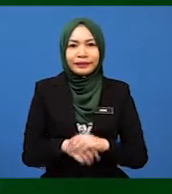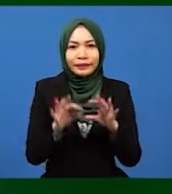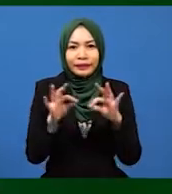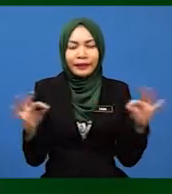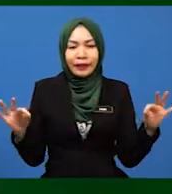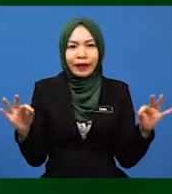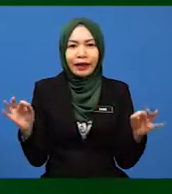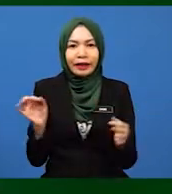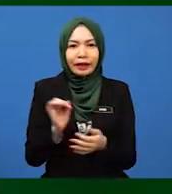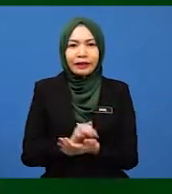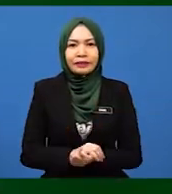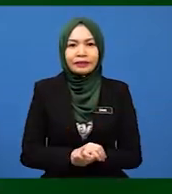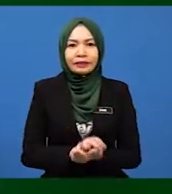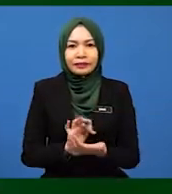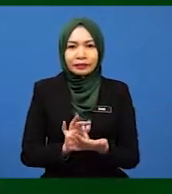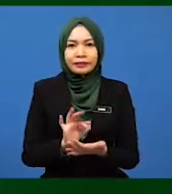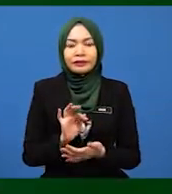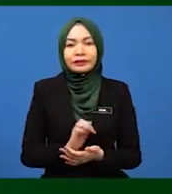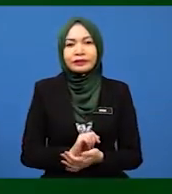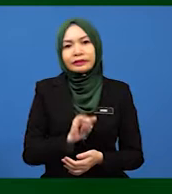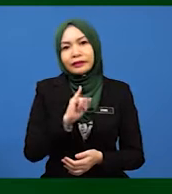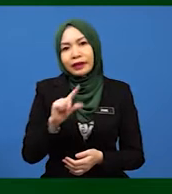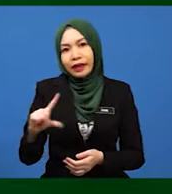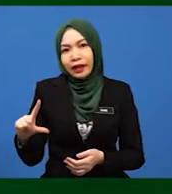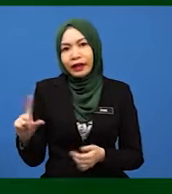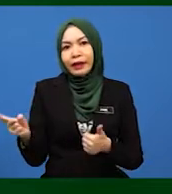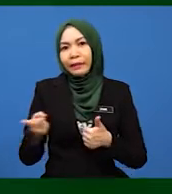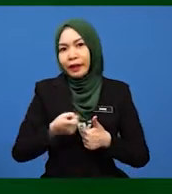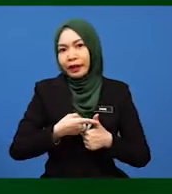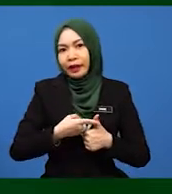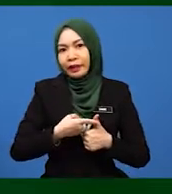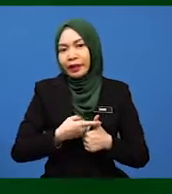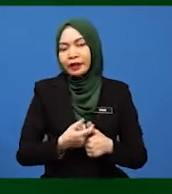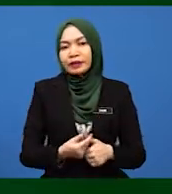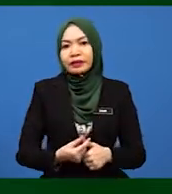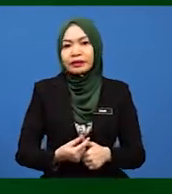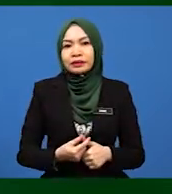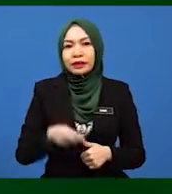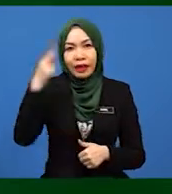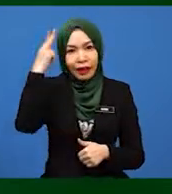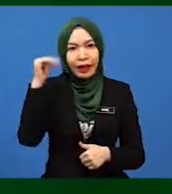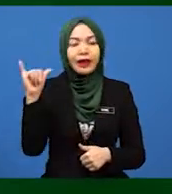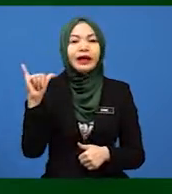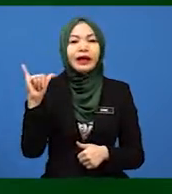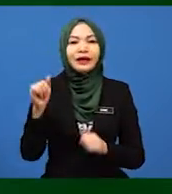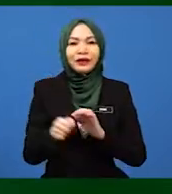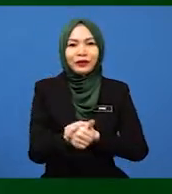Ayat-ayat seruan tersebut ialah pertama, hai kura-kura.